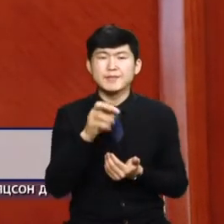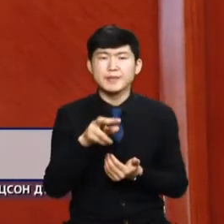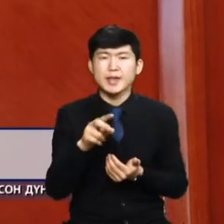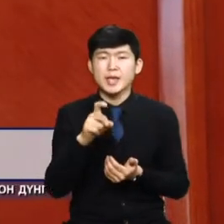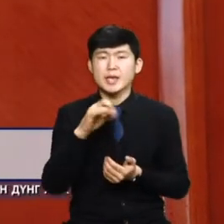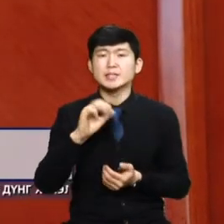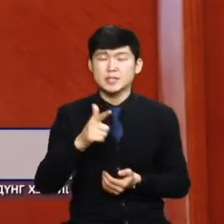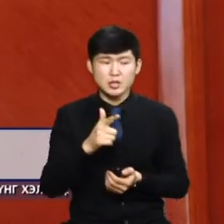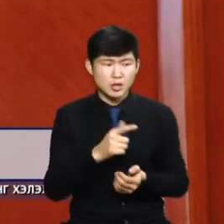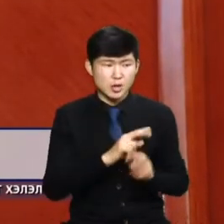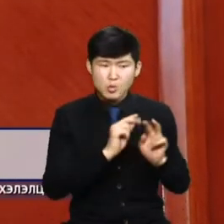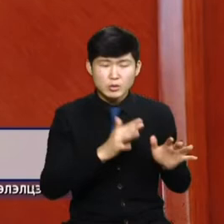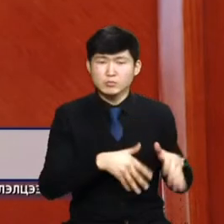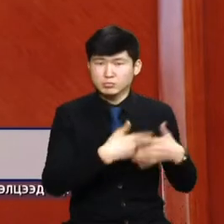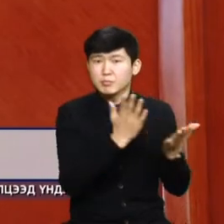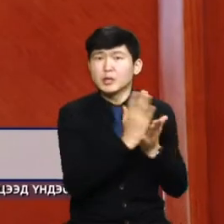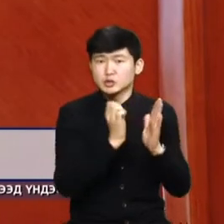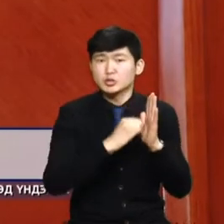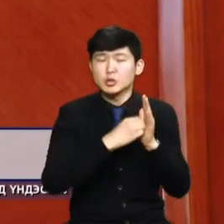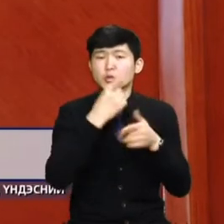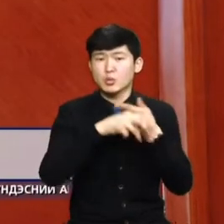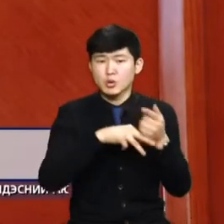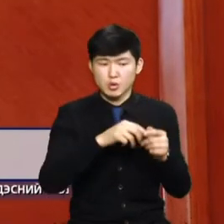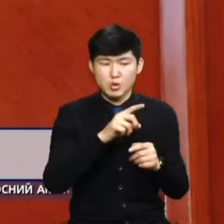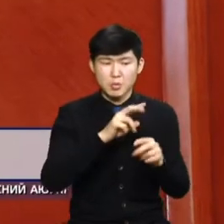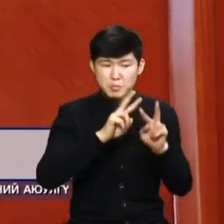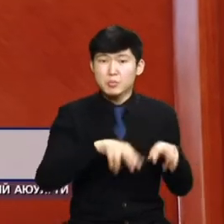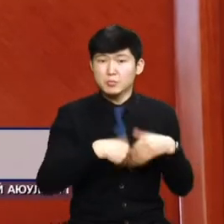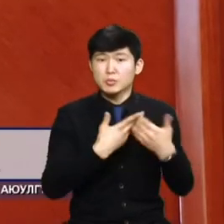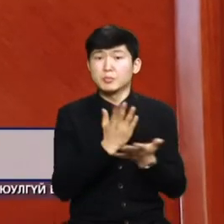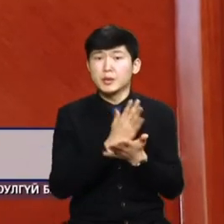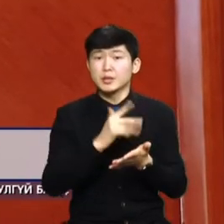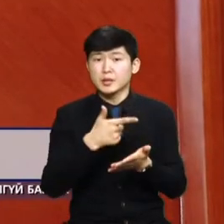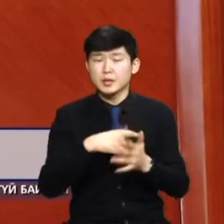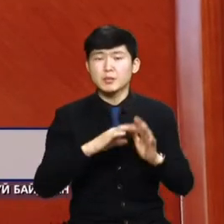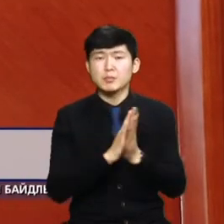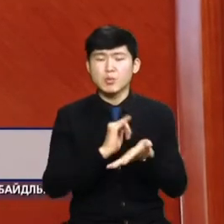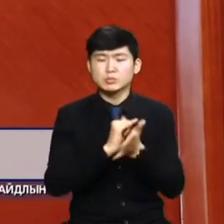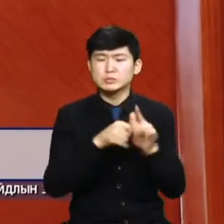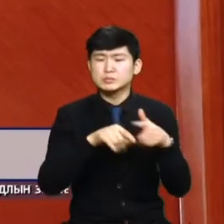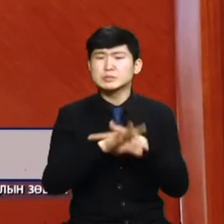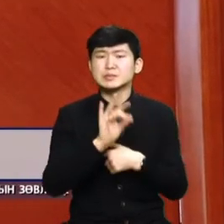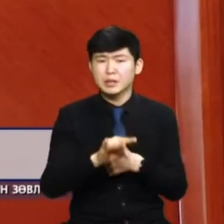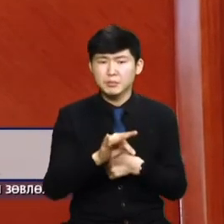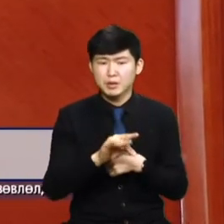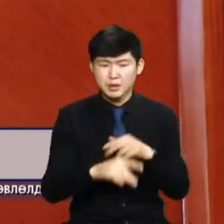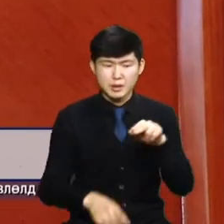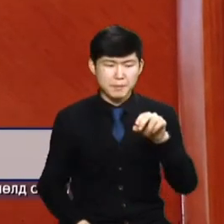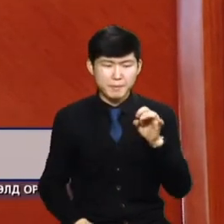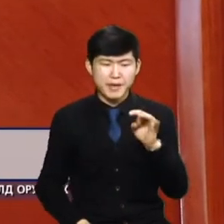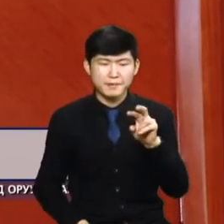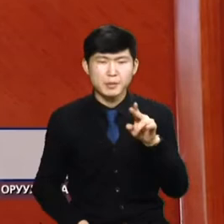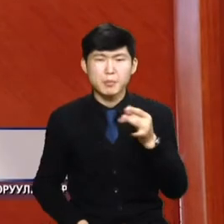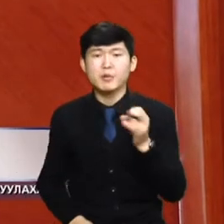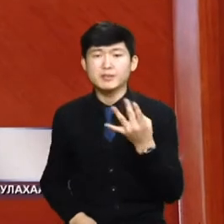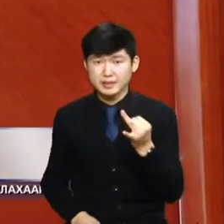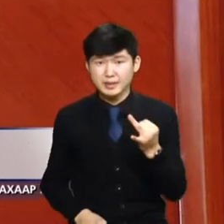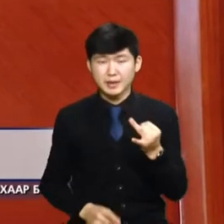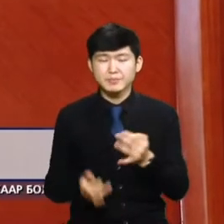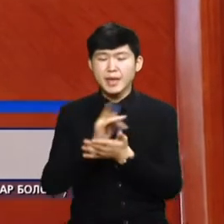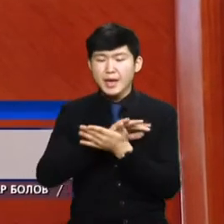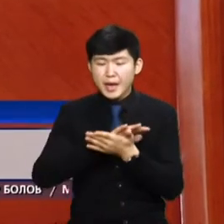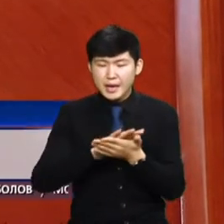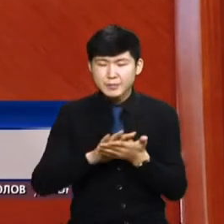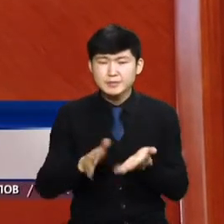хүртээмжтэй үнэлж үр байх хэрэгтэй гэдэг ийм одоо томоохон хөдөлгөөн байдаг. За энэ хөдөлгөөн бол дэлхийд даяар одоо peer poverty одоо